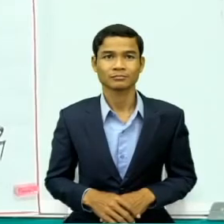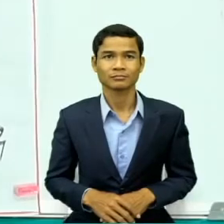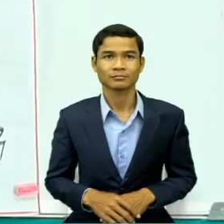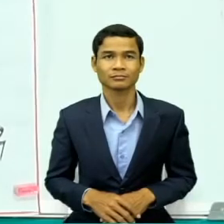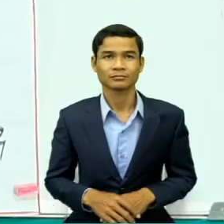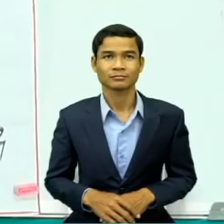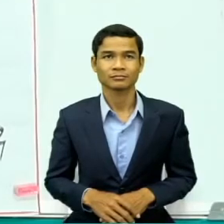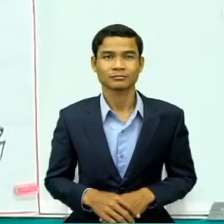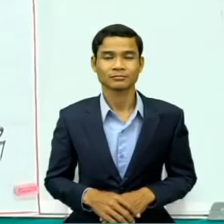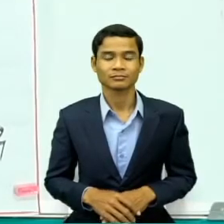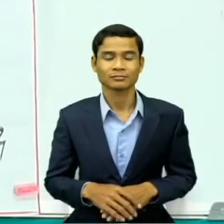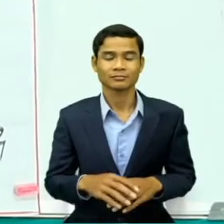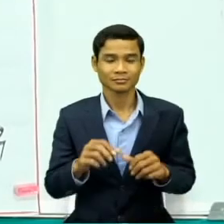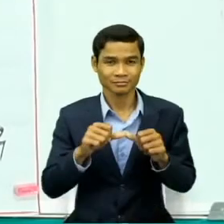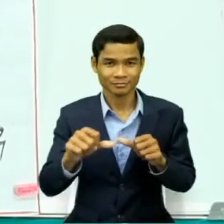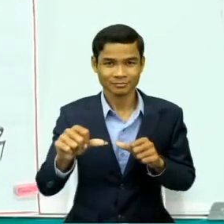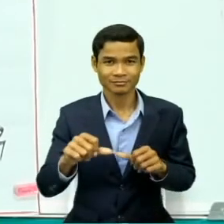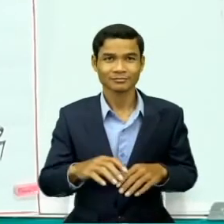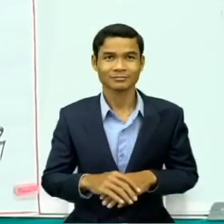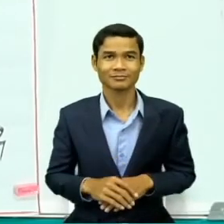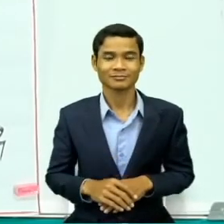chà bên to tiết